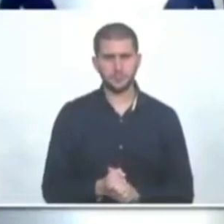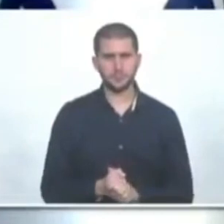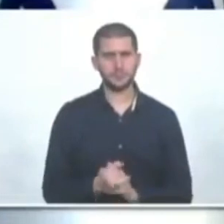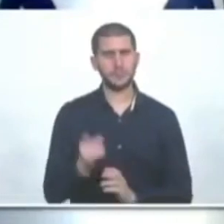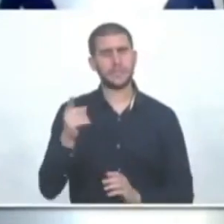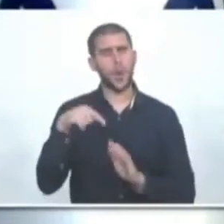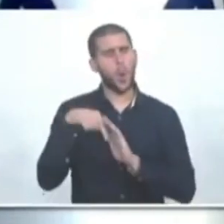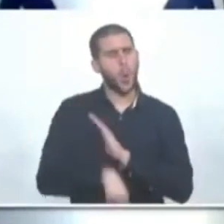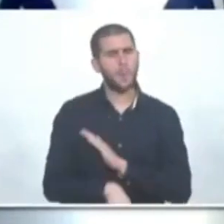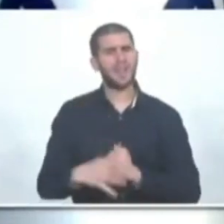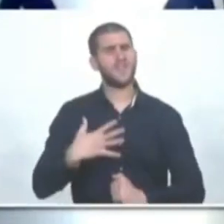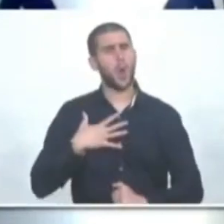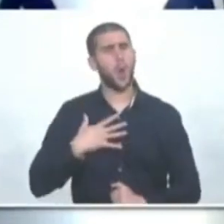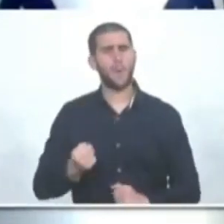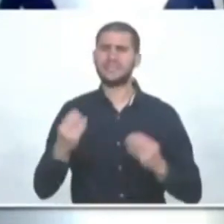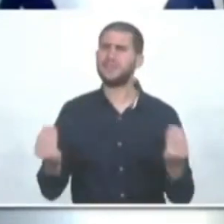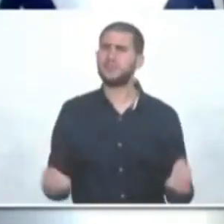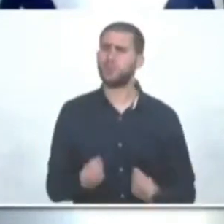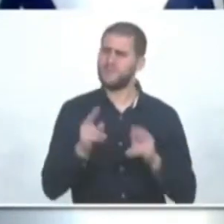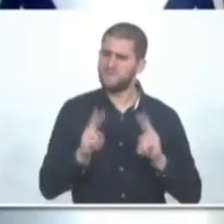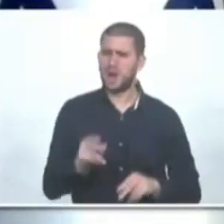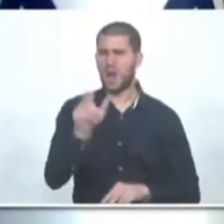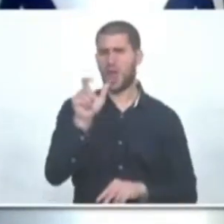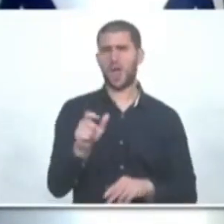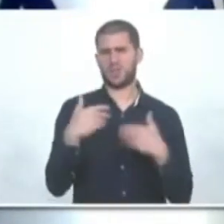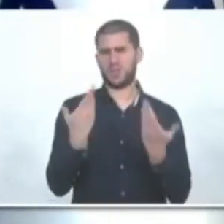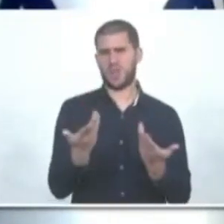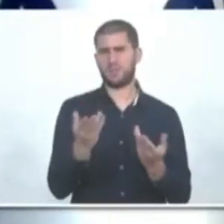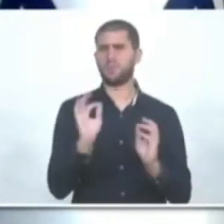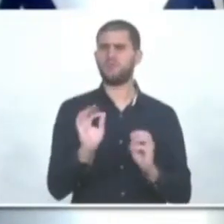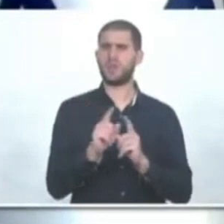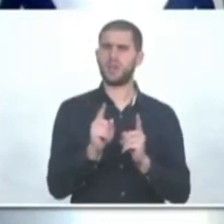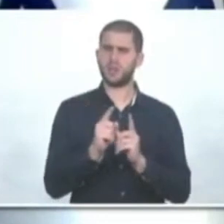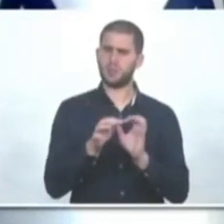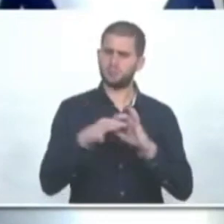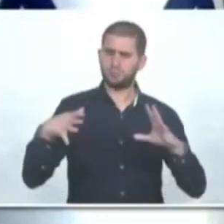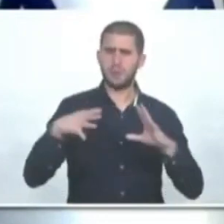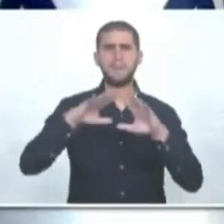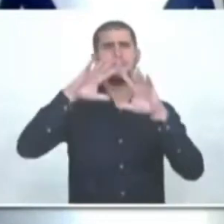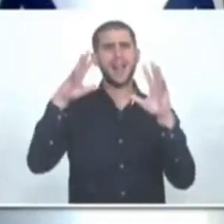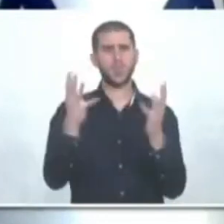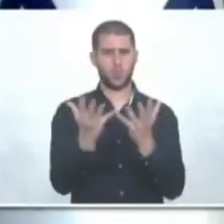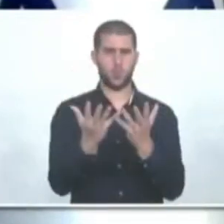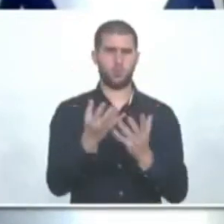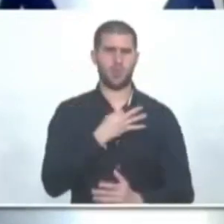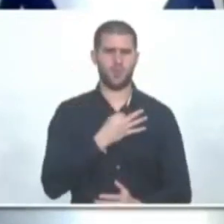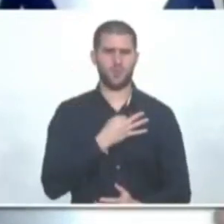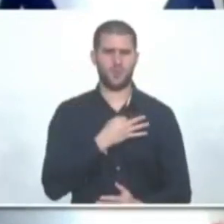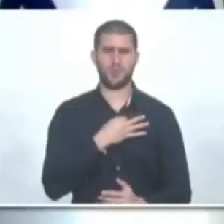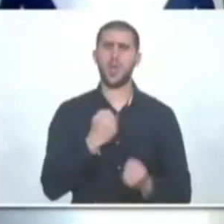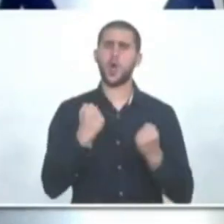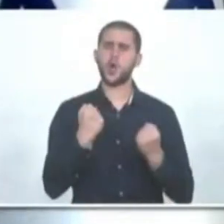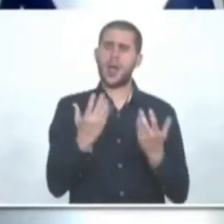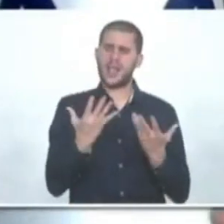איזה עומק וכמה אומץ ומשאבים נדרשים לאדם כדי להשתחרר מהכדור המכיל אותנו, מכוח